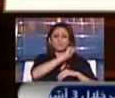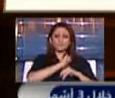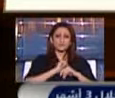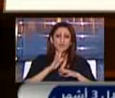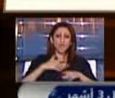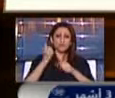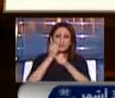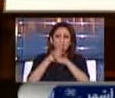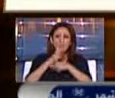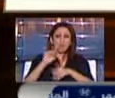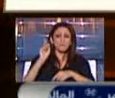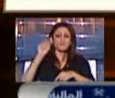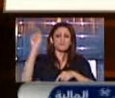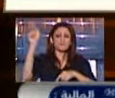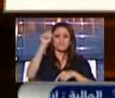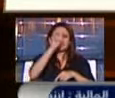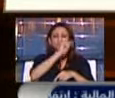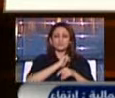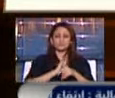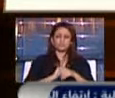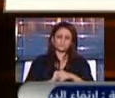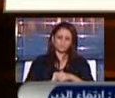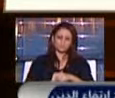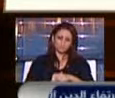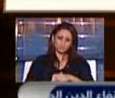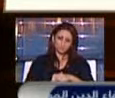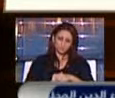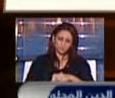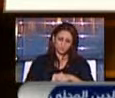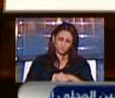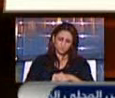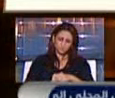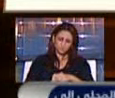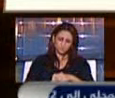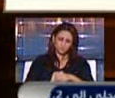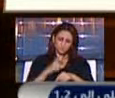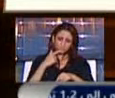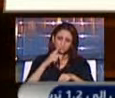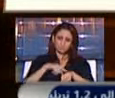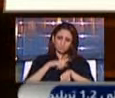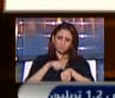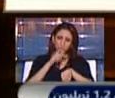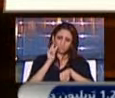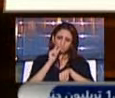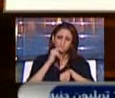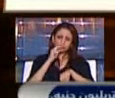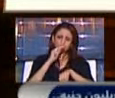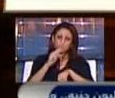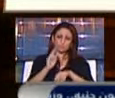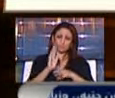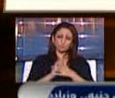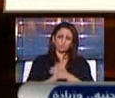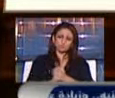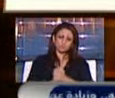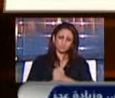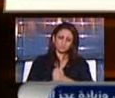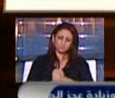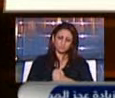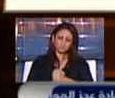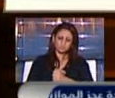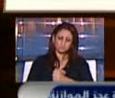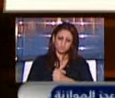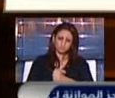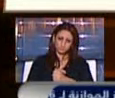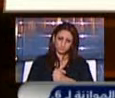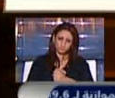بديمقراطيه حقيقيه. كلام لا بد من هذه القرارات الاستثنائيه الموجزه للوقت الشديد والمحدده الهدف بوضوح، وممكن